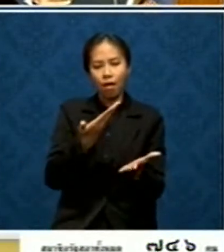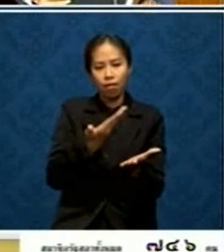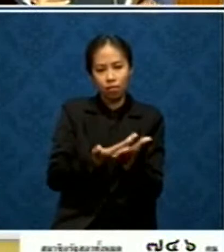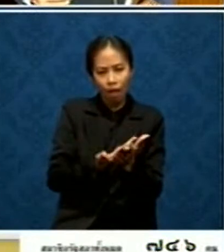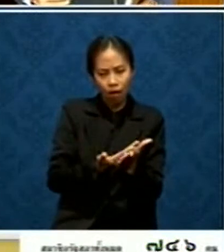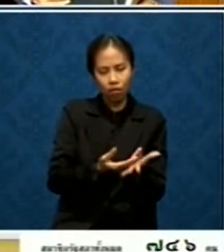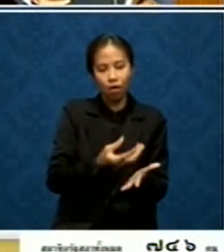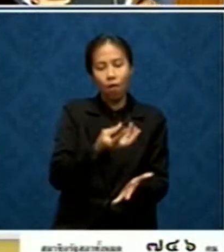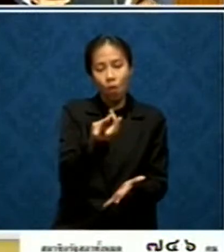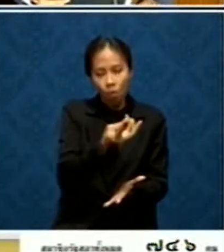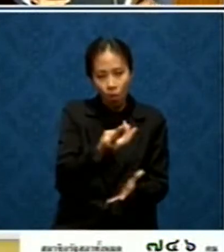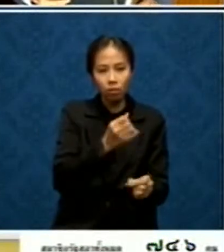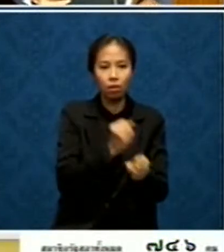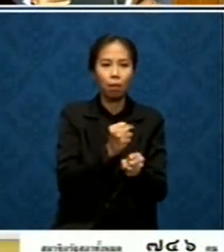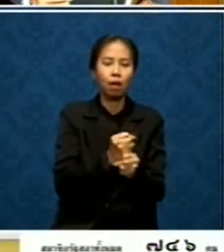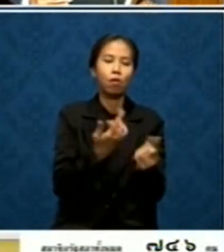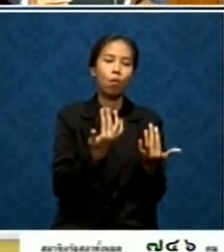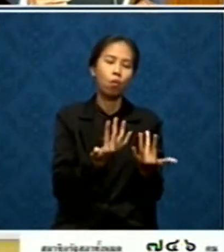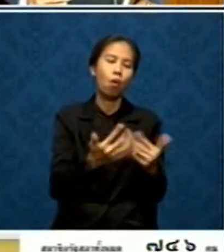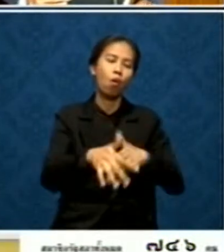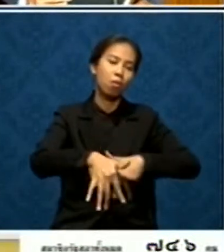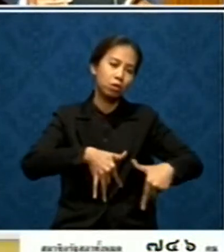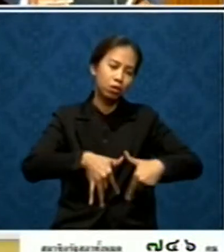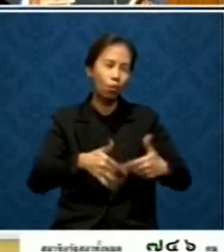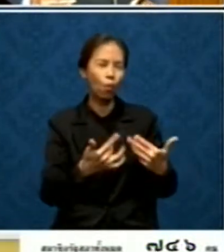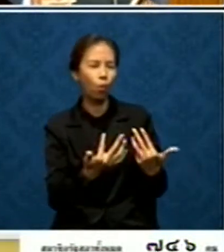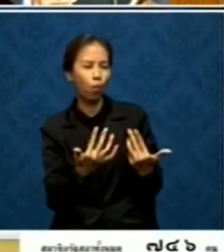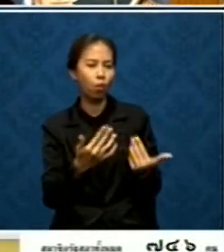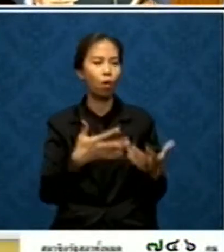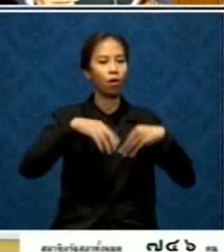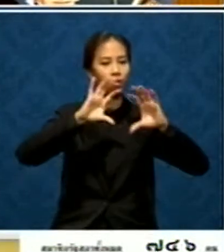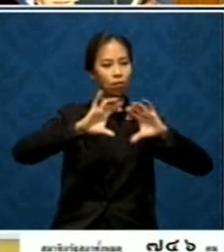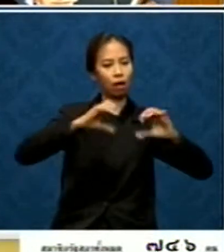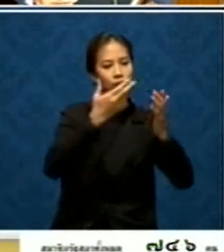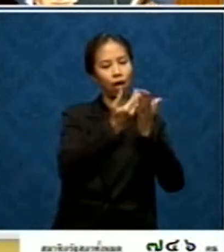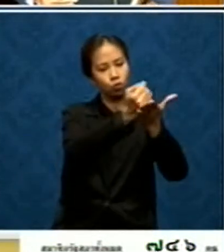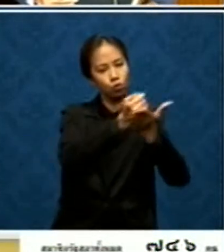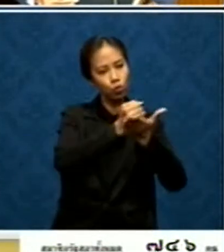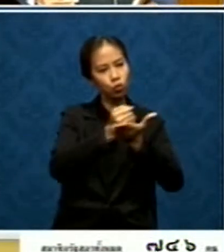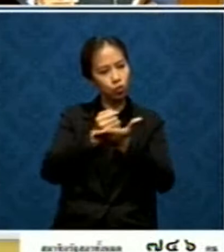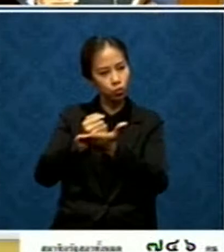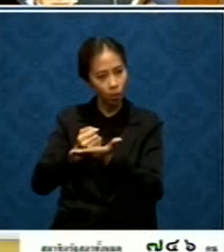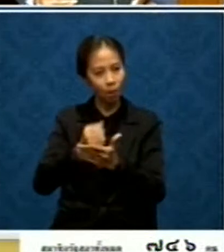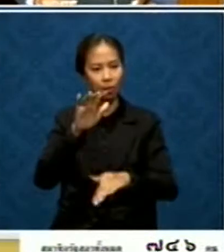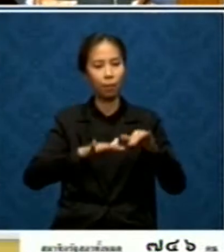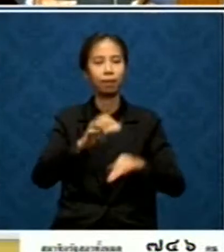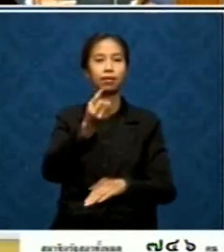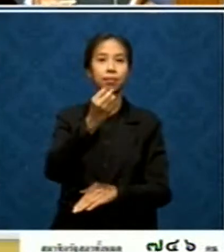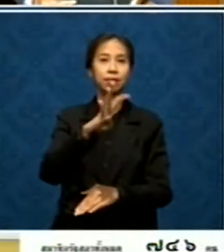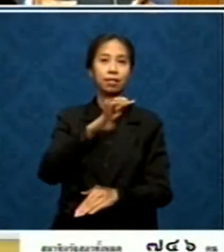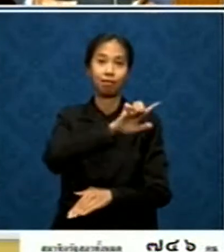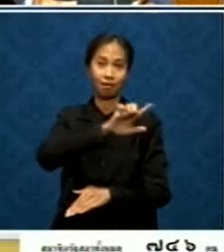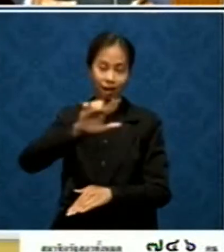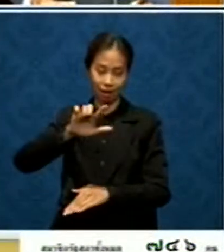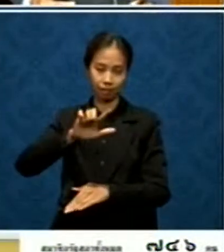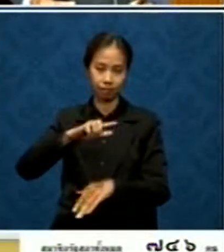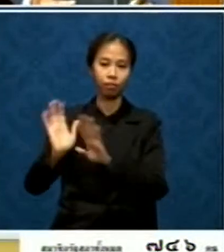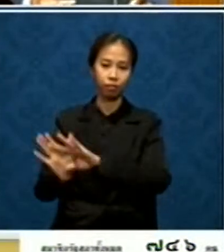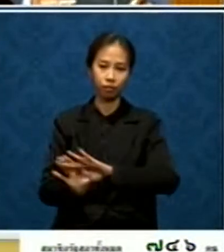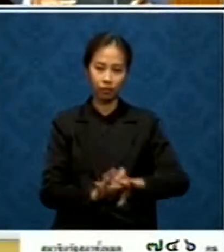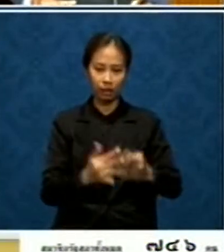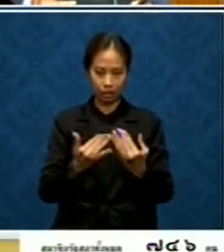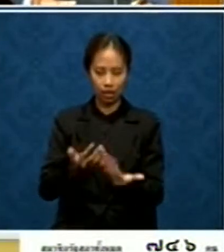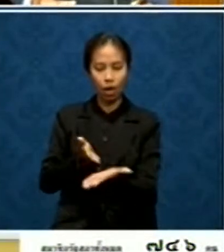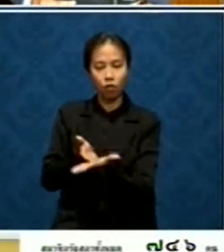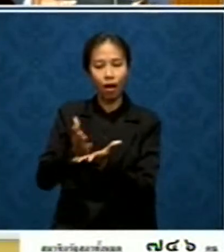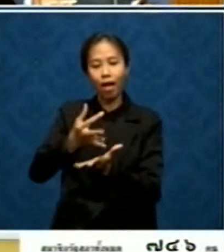ยเหลือจากรัฐมากกว่า14ล้านคนอีกด้านหนึ่งของระบบเศรษฐกิจคือภาคเกษตรประช